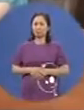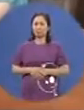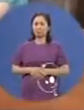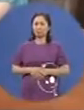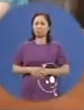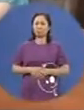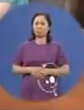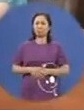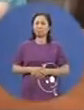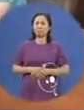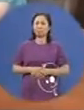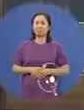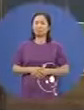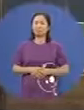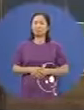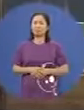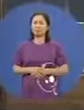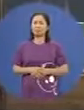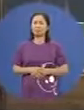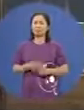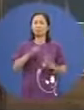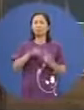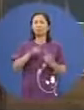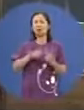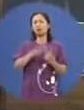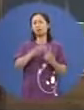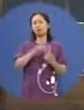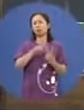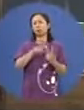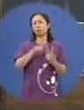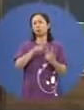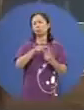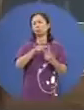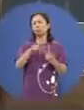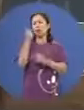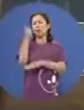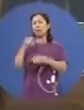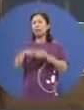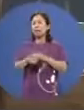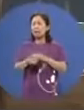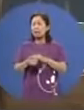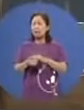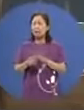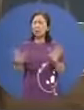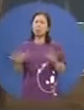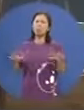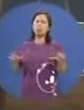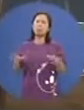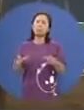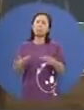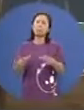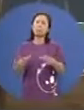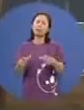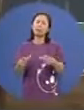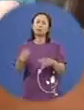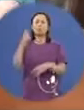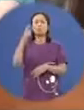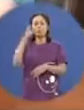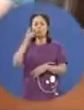はい、そういう方が多いですね、はい、うん、だからその2つがね、問題かねということがあるんですね。 なるほど